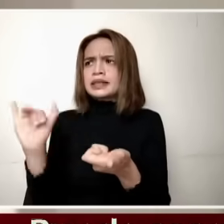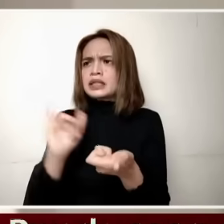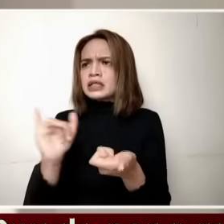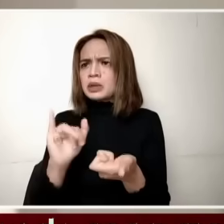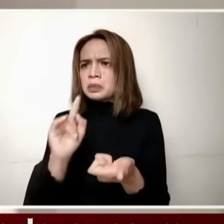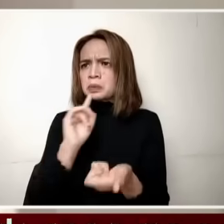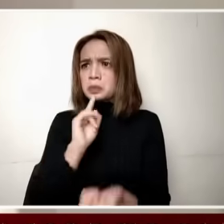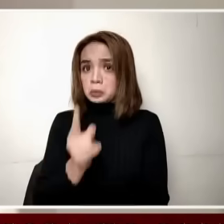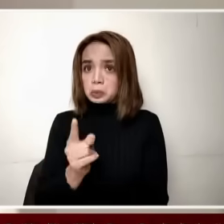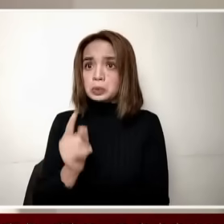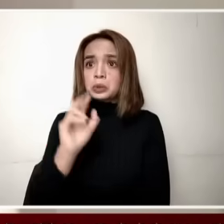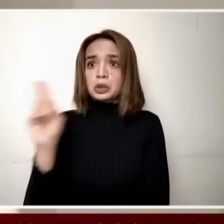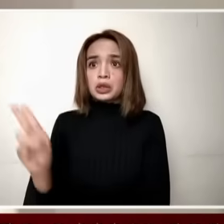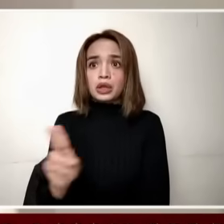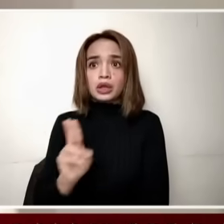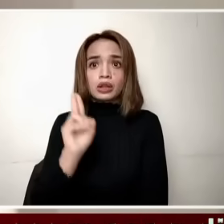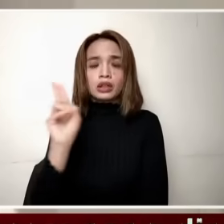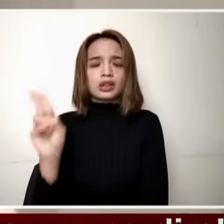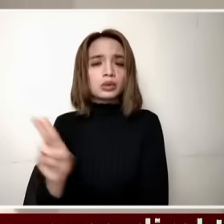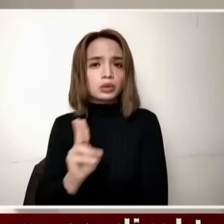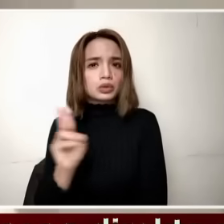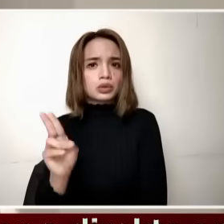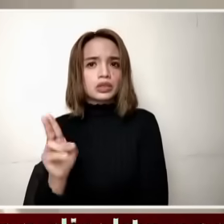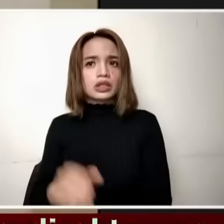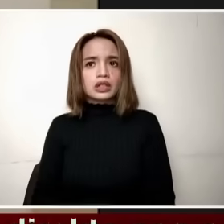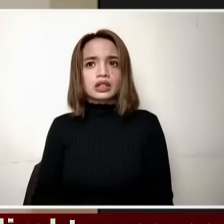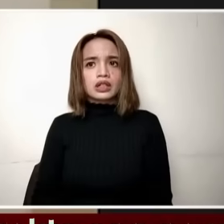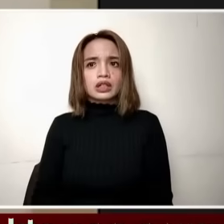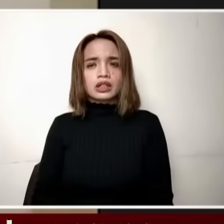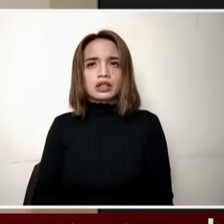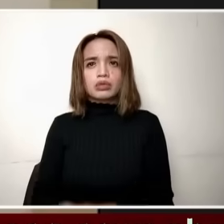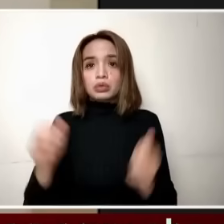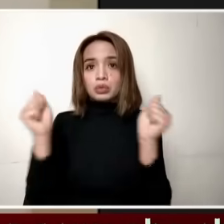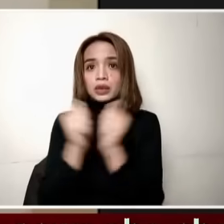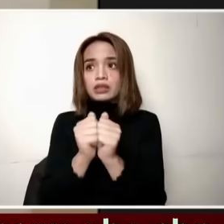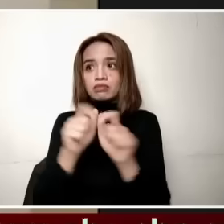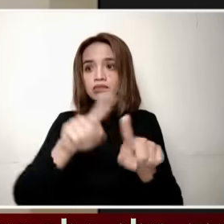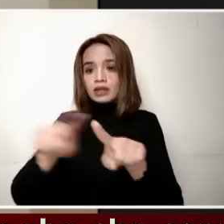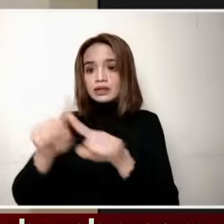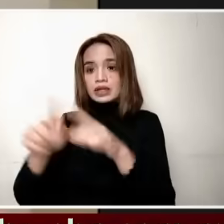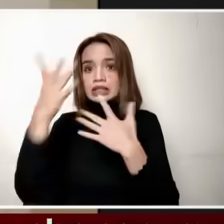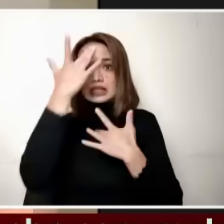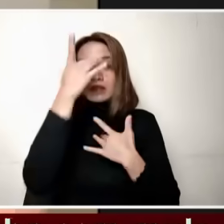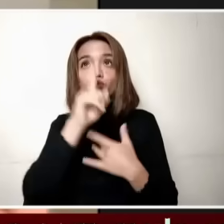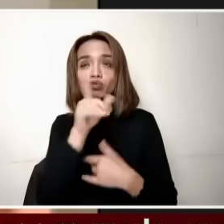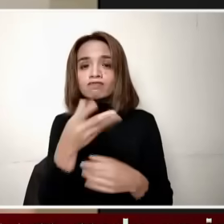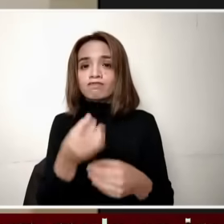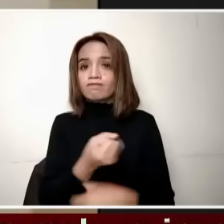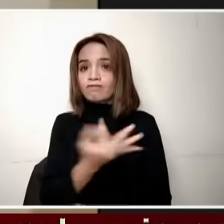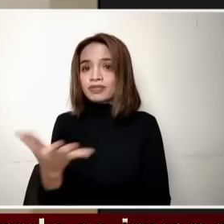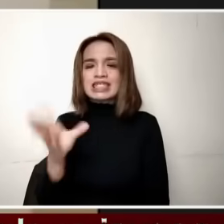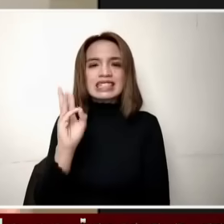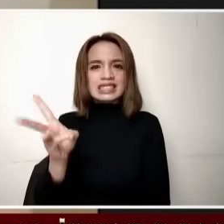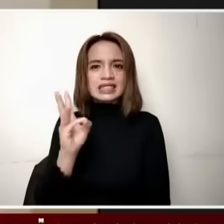ng with comorbidity is 60. So nag-decide kami, instead na masayang yung